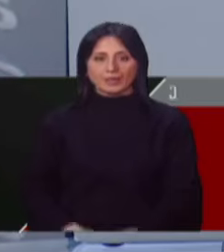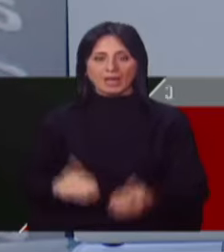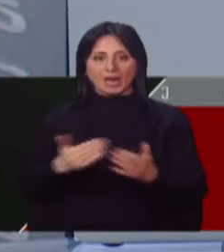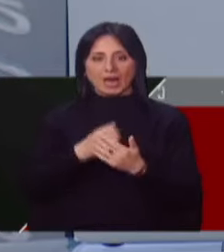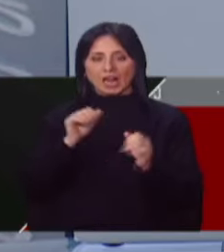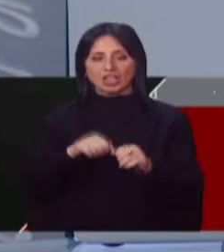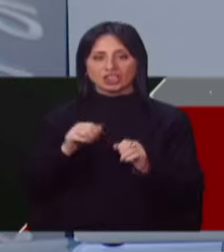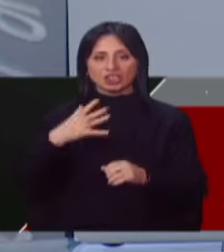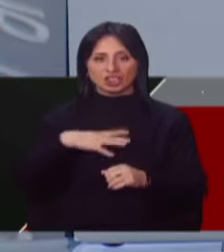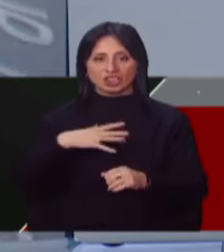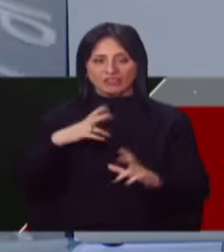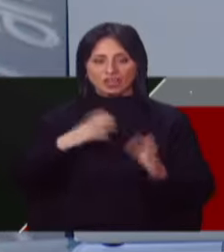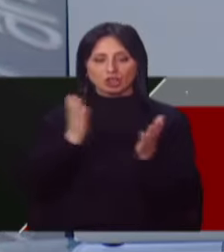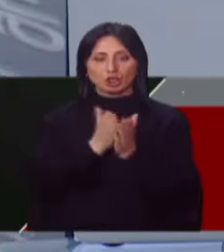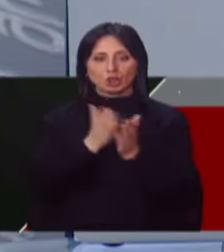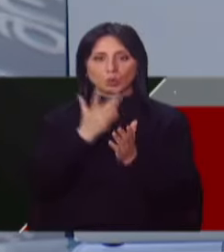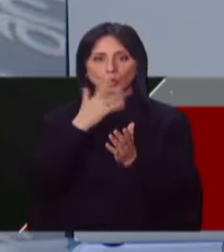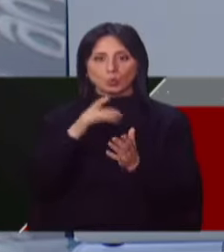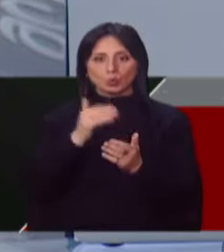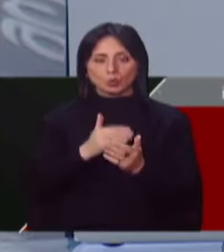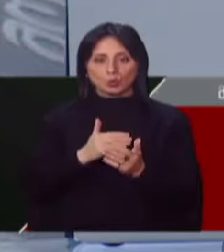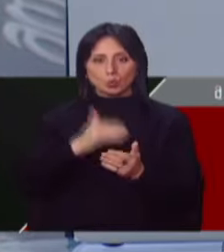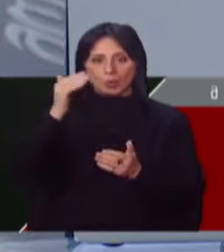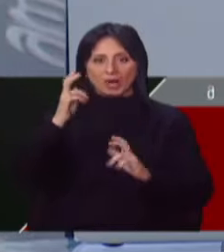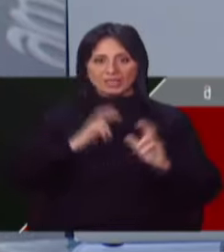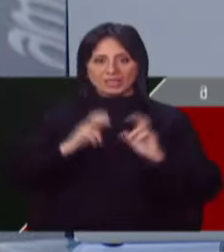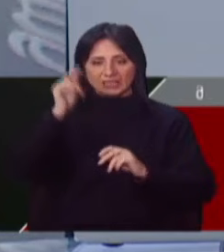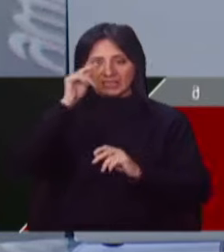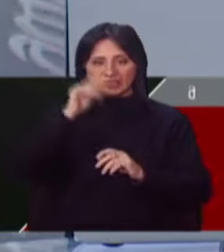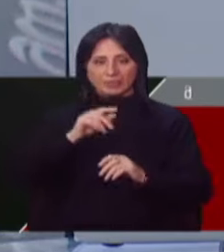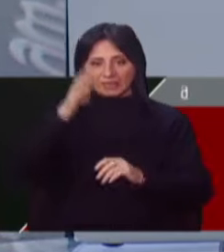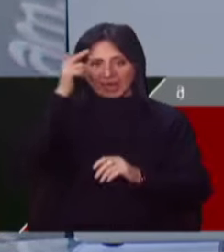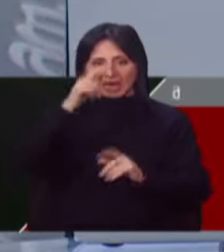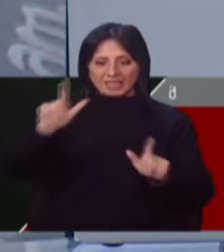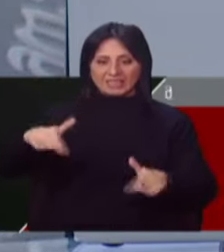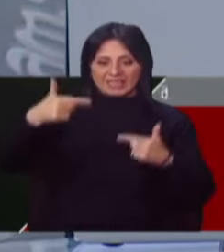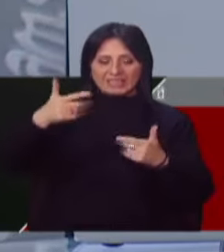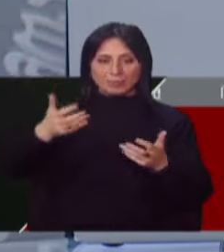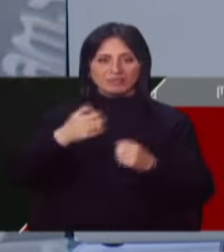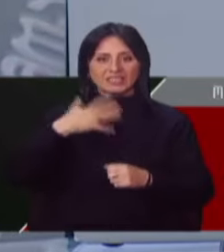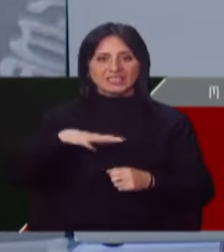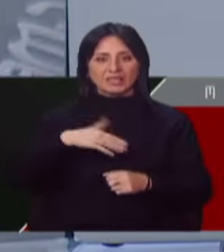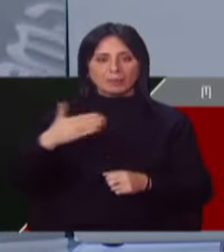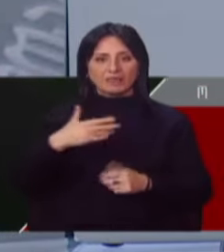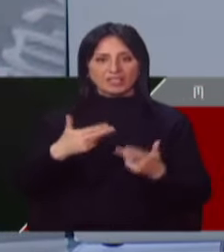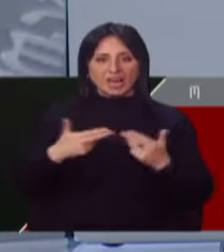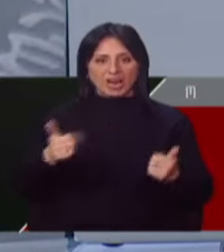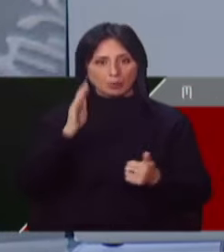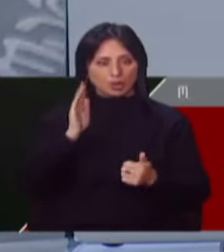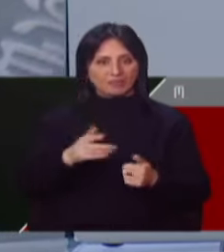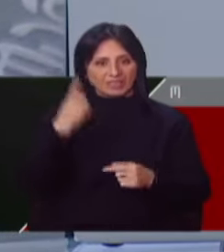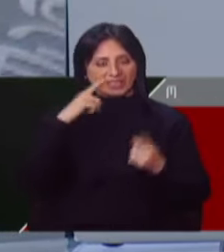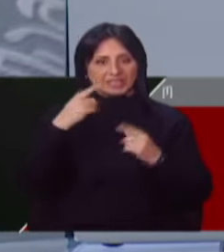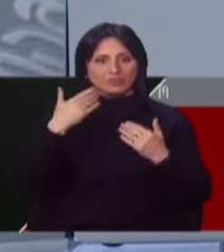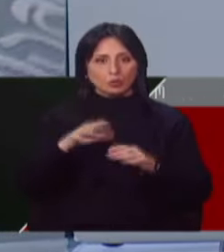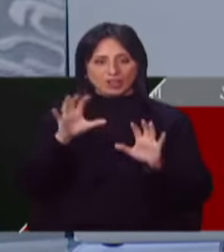Ахали сейчас злоба картуали студенты обистуют сходить с умагле сасаугле, чтобы ганглебис дистанцию урод михеба сакартуал сумхлидан агиаре булик. Неба